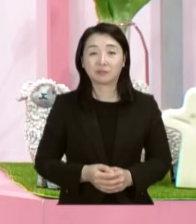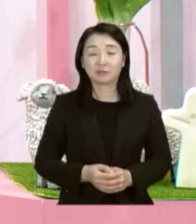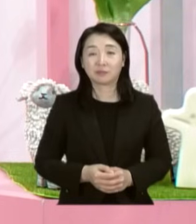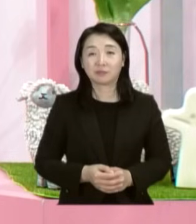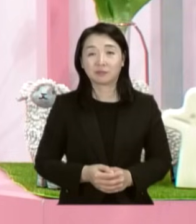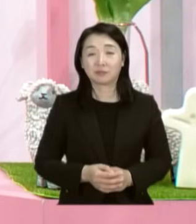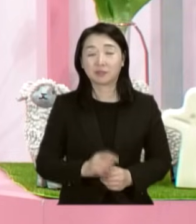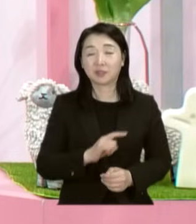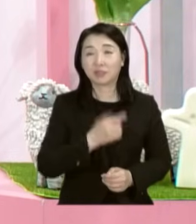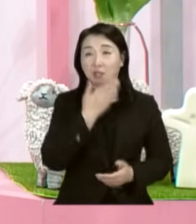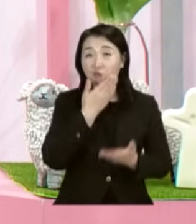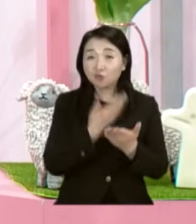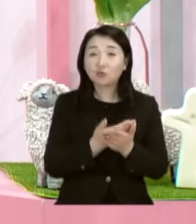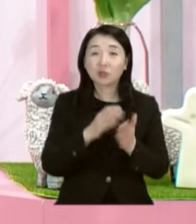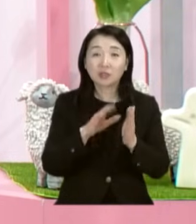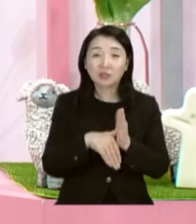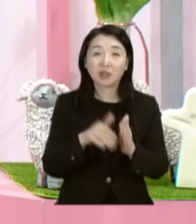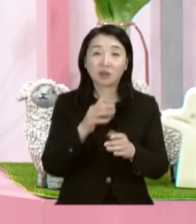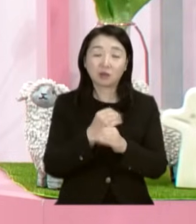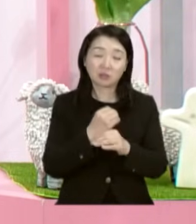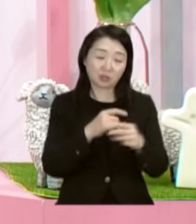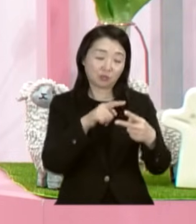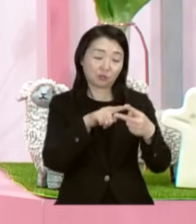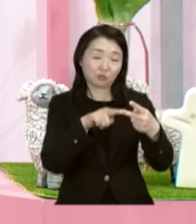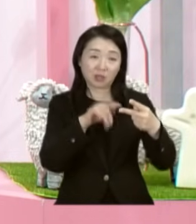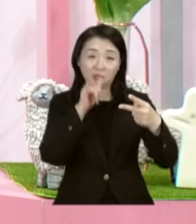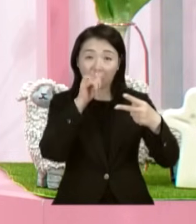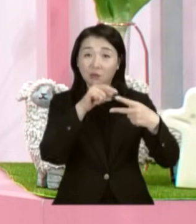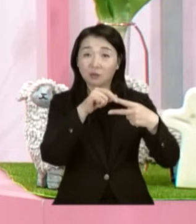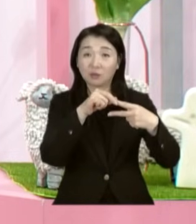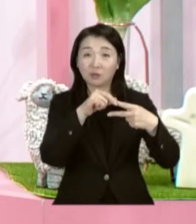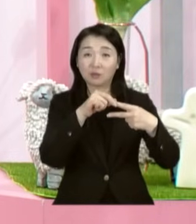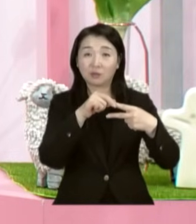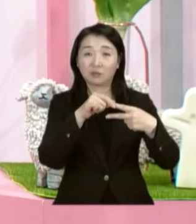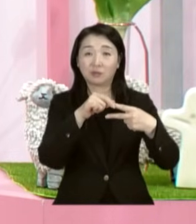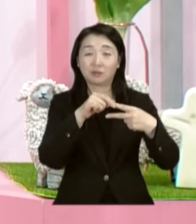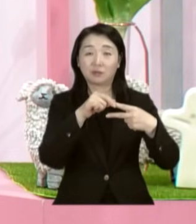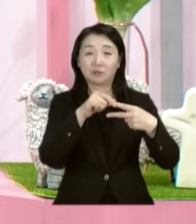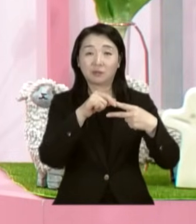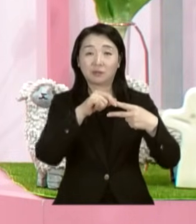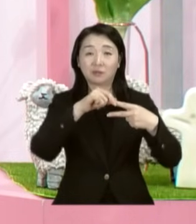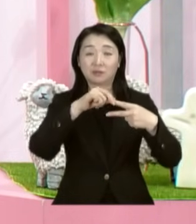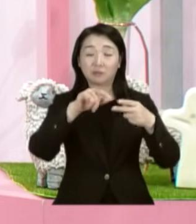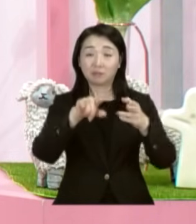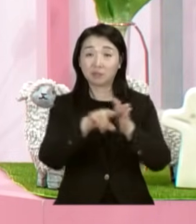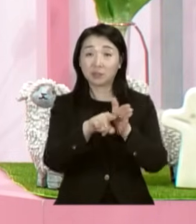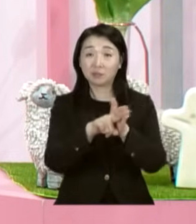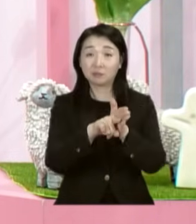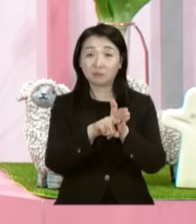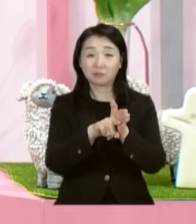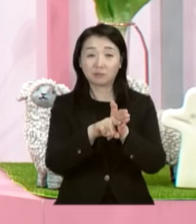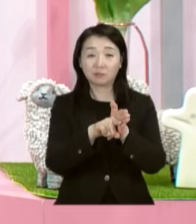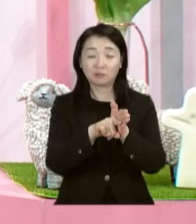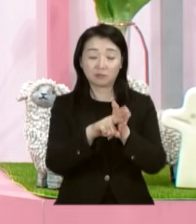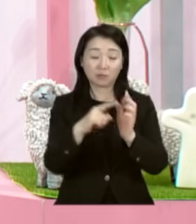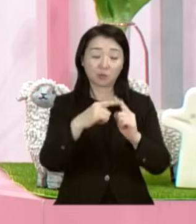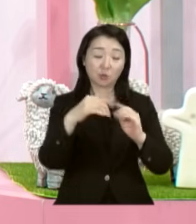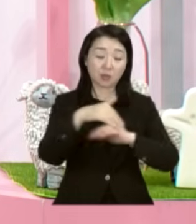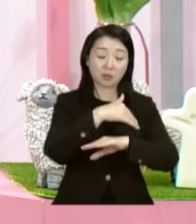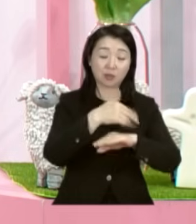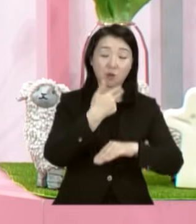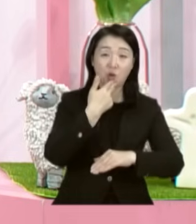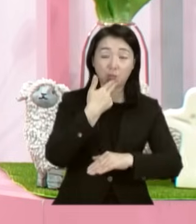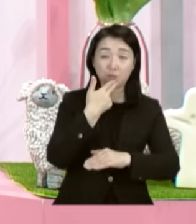제 가장 큰 터닝 포인트였던 거는 두 가지가 있는데 첫 번째는 어 신앙 그 교회를